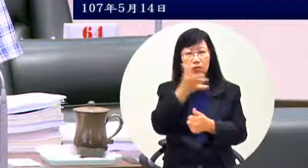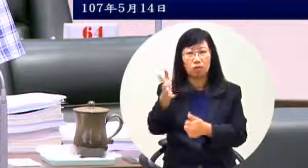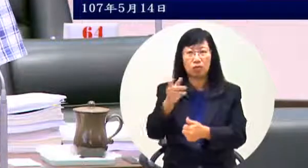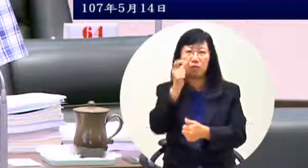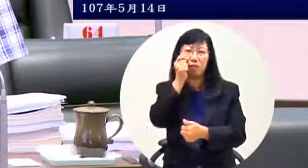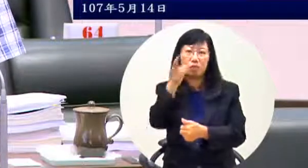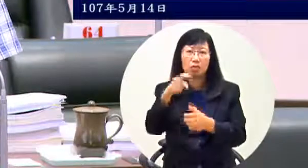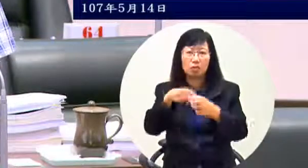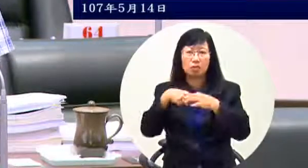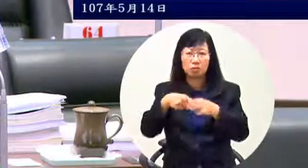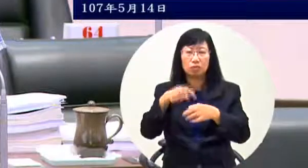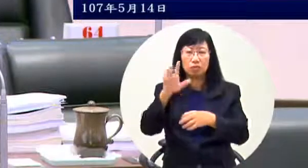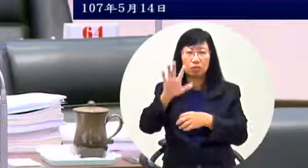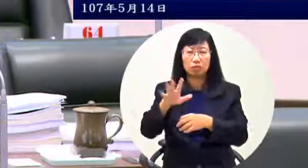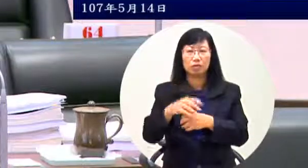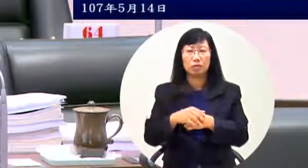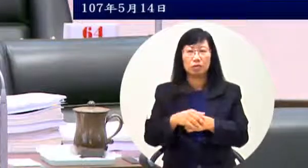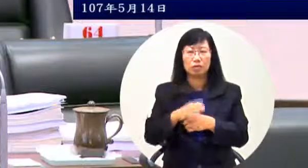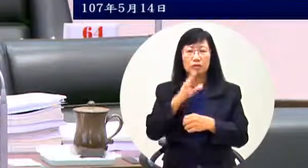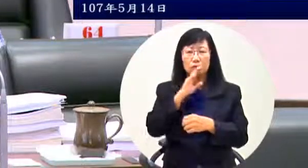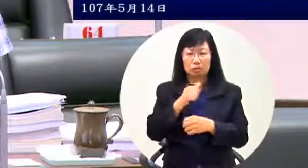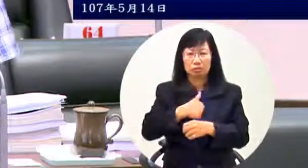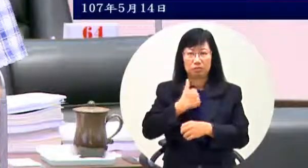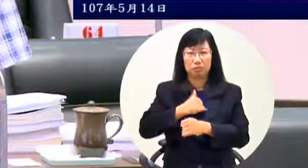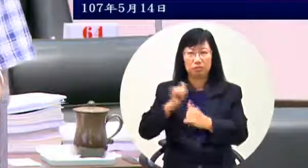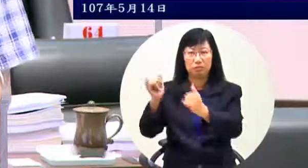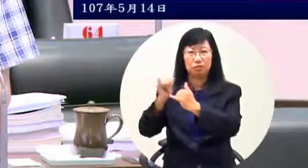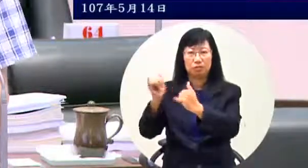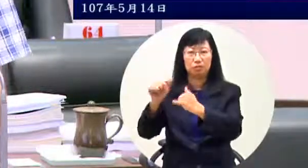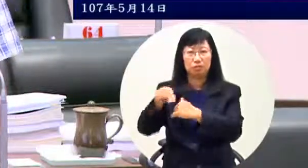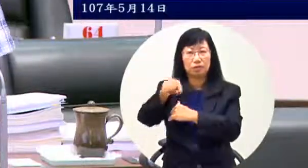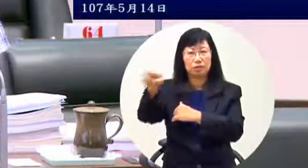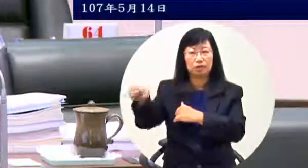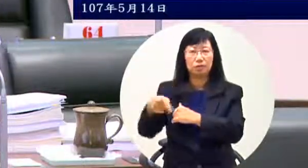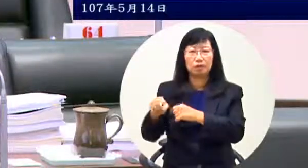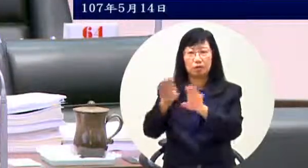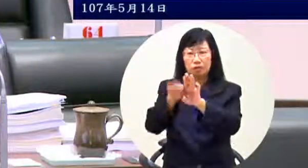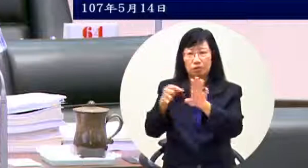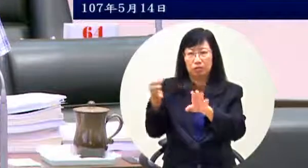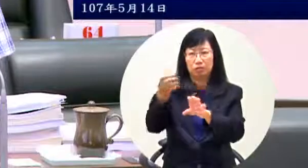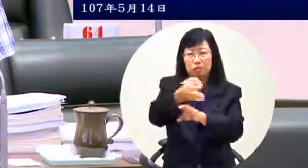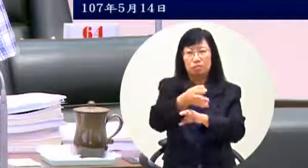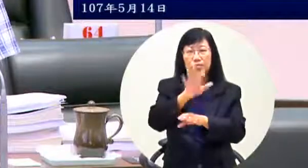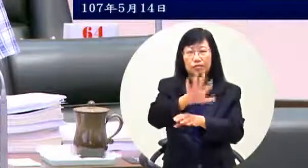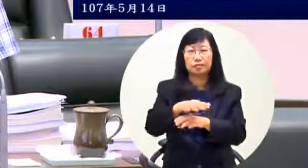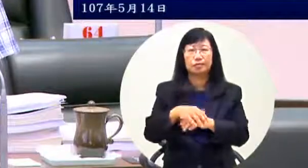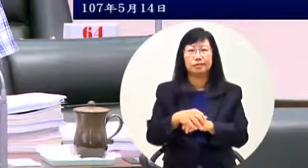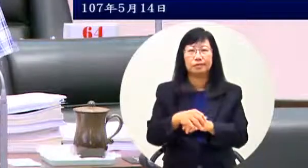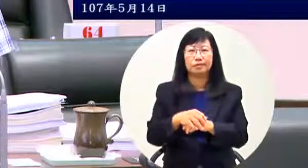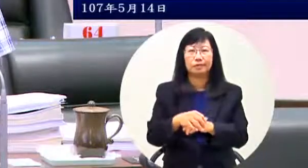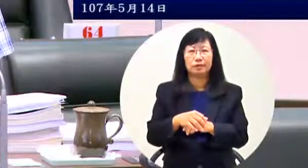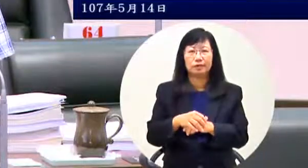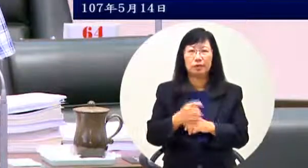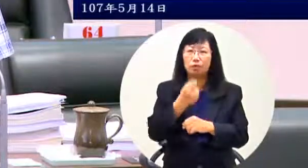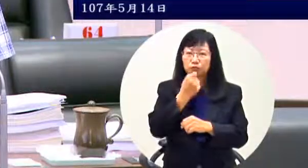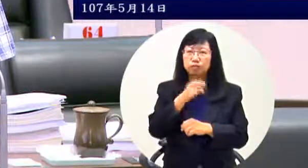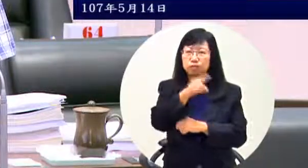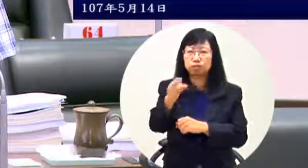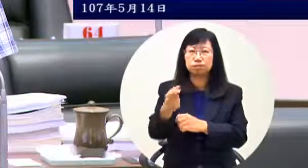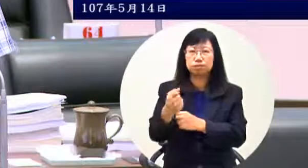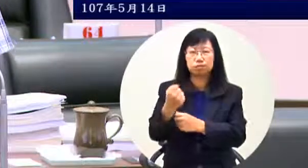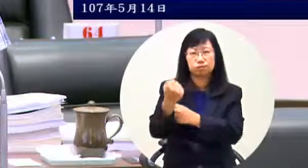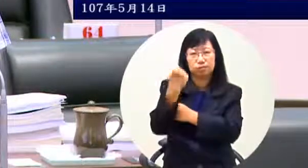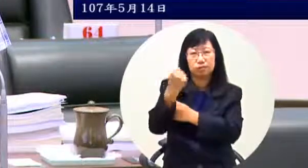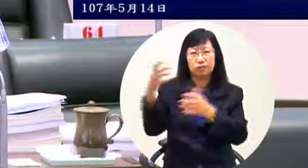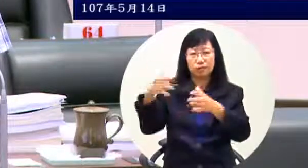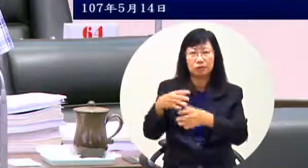民脂民膏百姓的税金，啊，希望大家好好的努力，做什么像什么，这代理